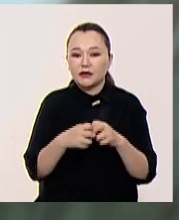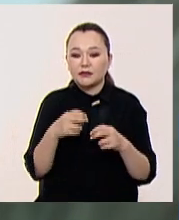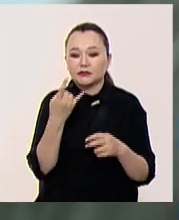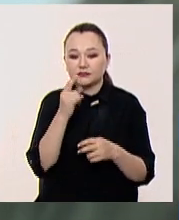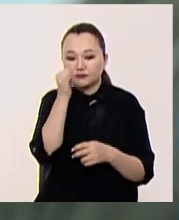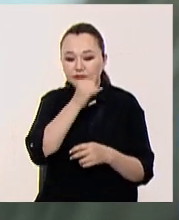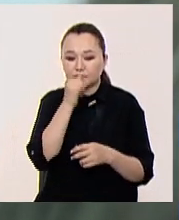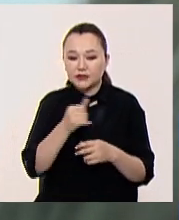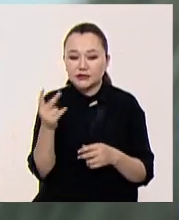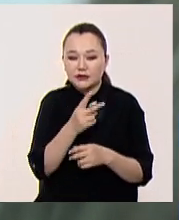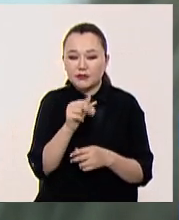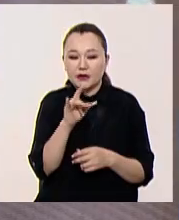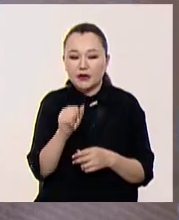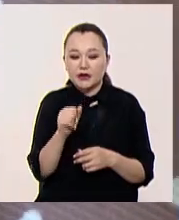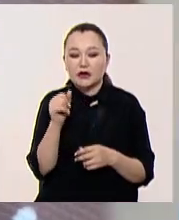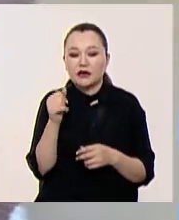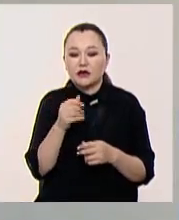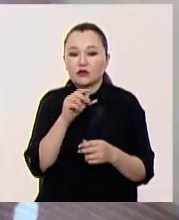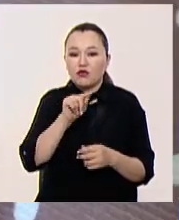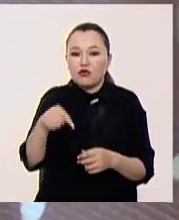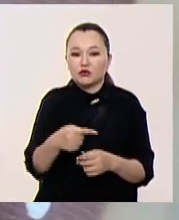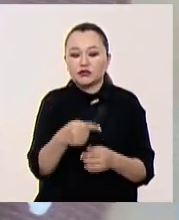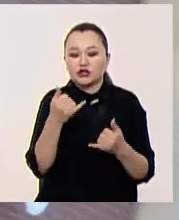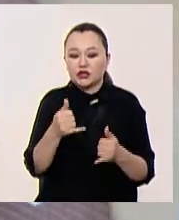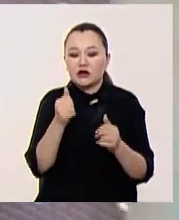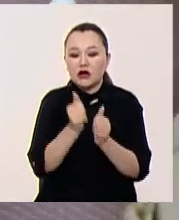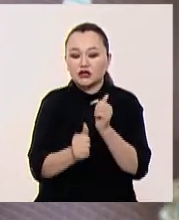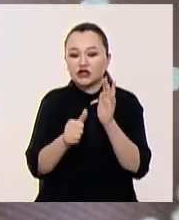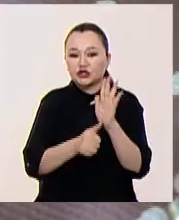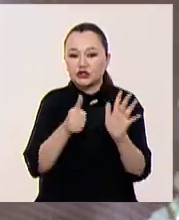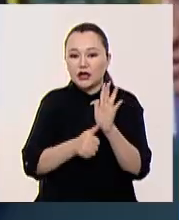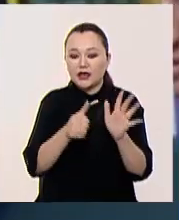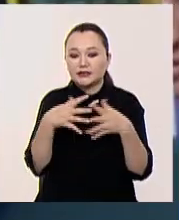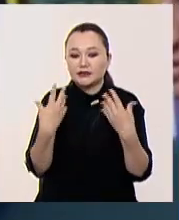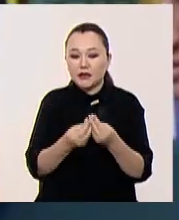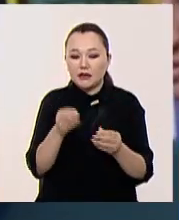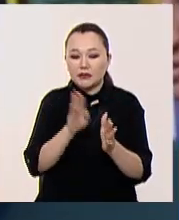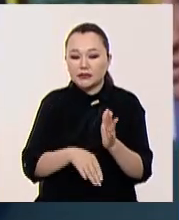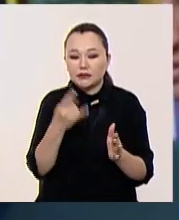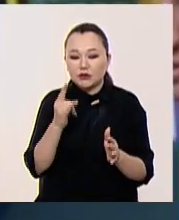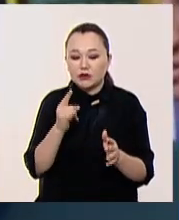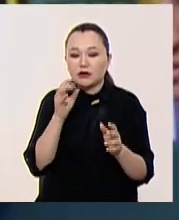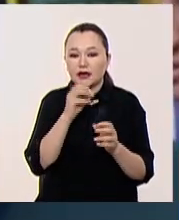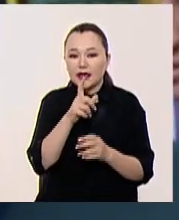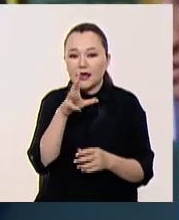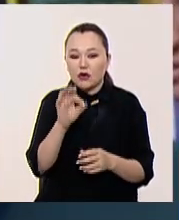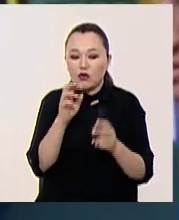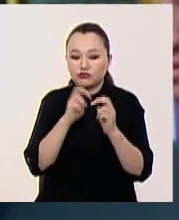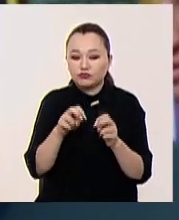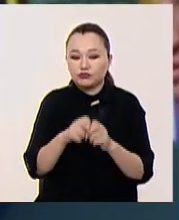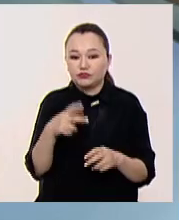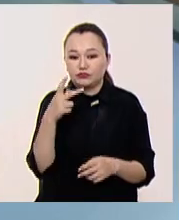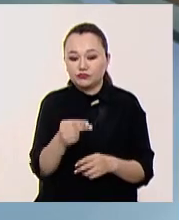среди супружеских пар в стране стоит остро. Каждая шестая семья бесплодна. Однако процедура ЭКО дает надежду